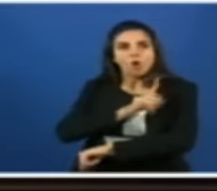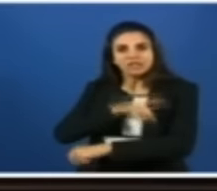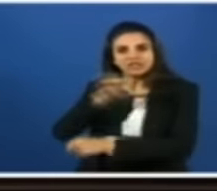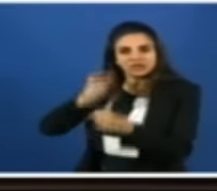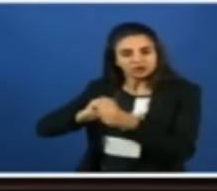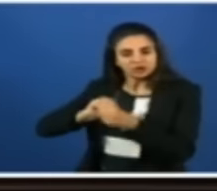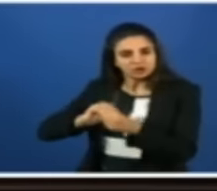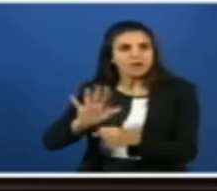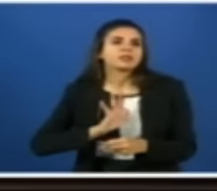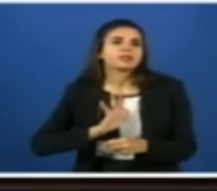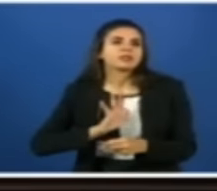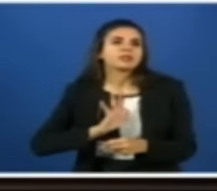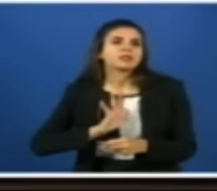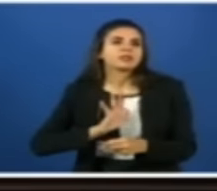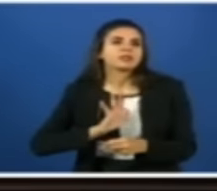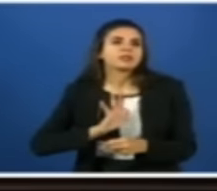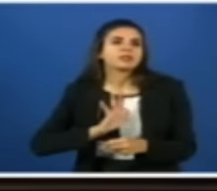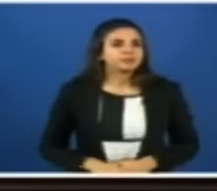almıştır.